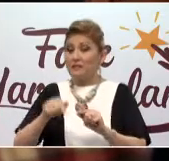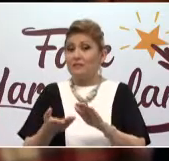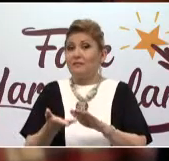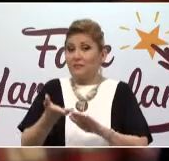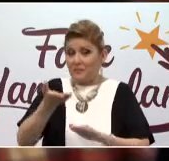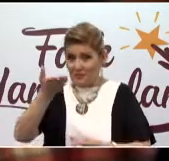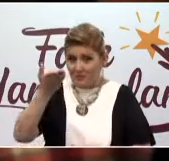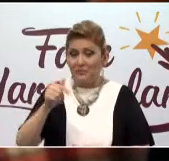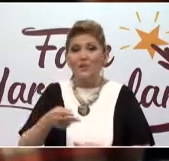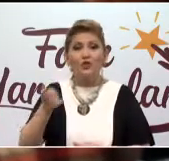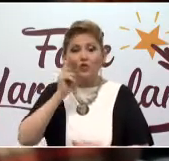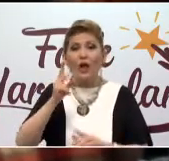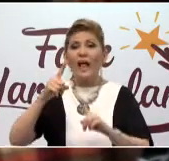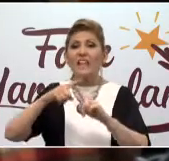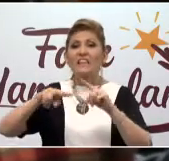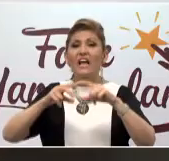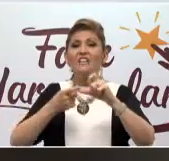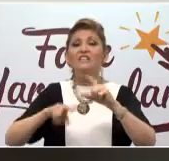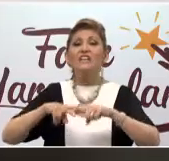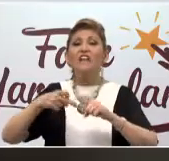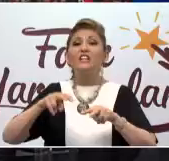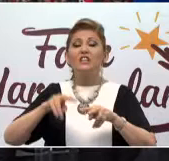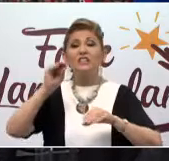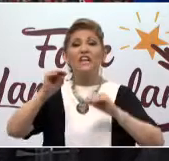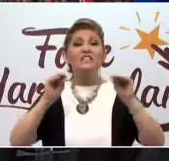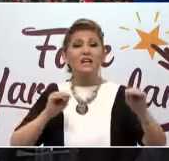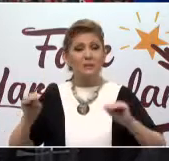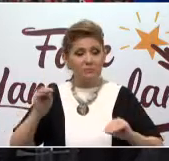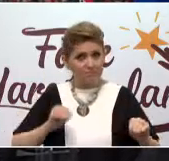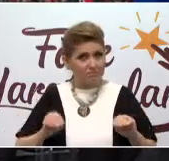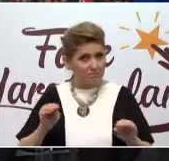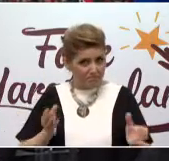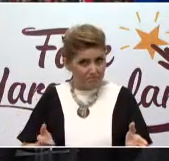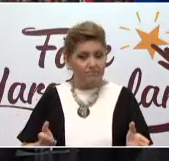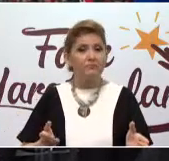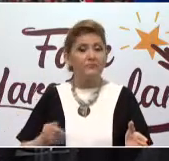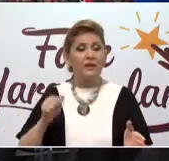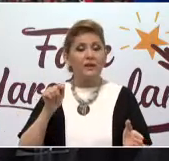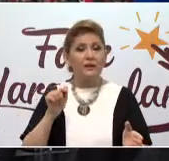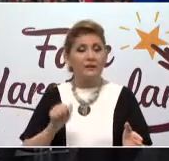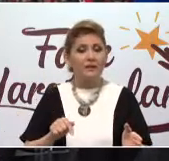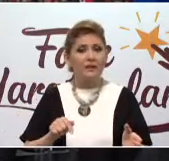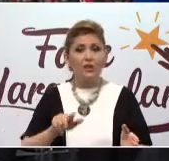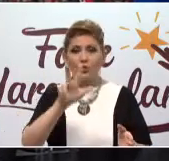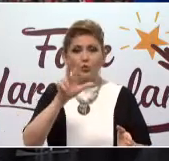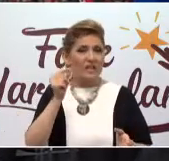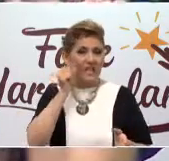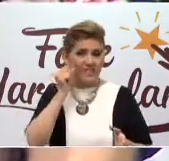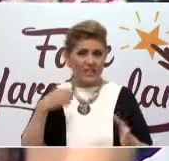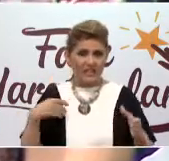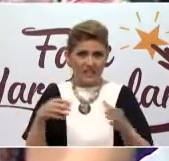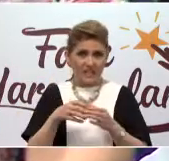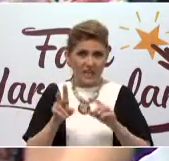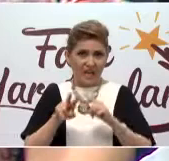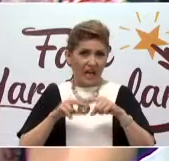en sonda tasarım halinde sunabilmek. Bununla ilgili tabii biz 3 kişilik bir